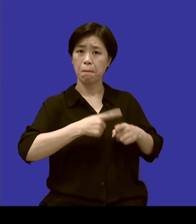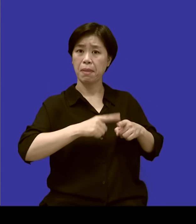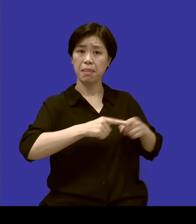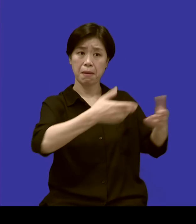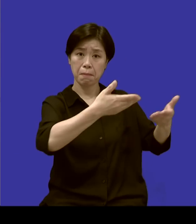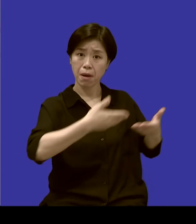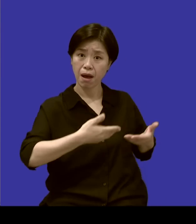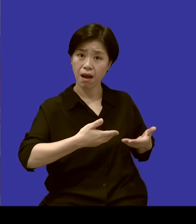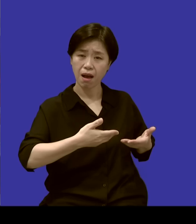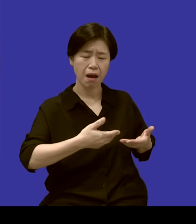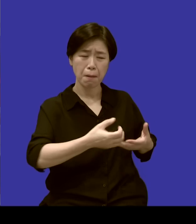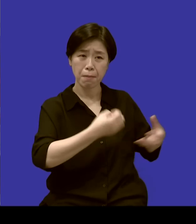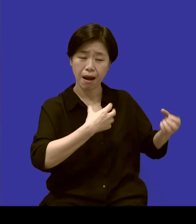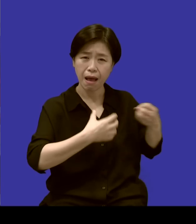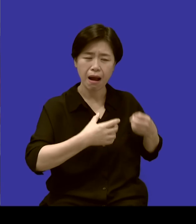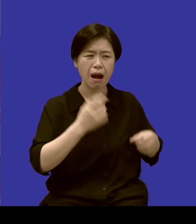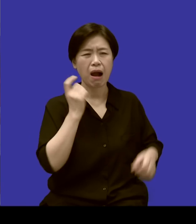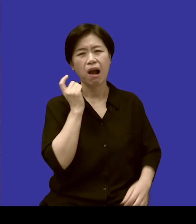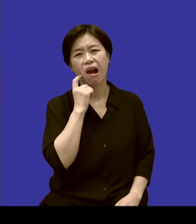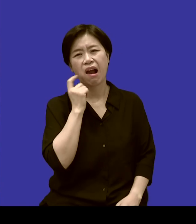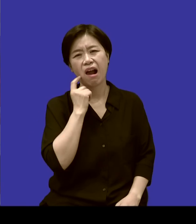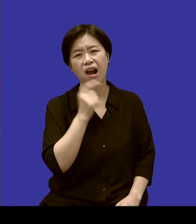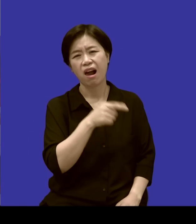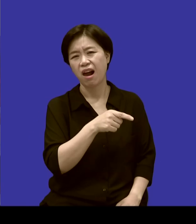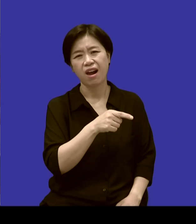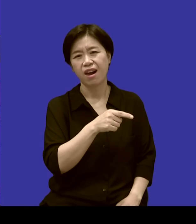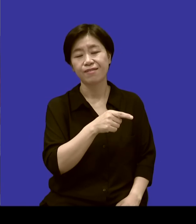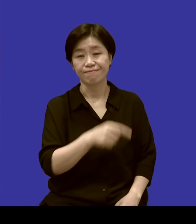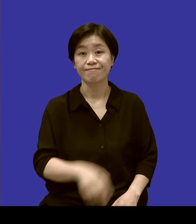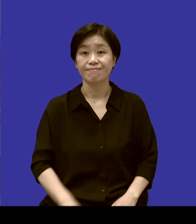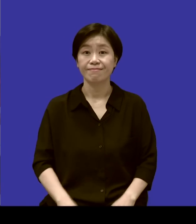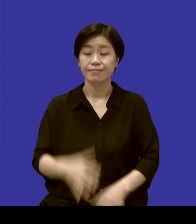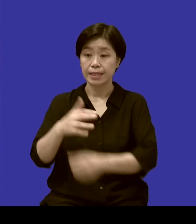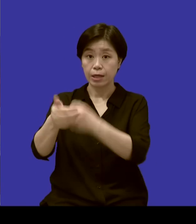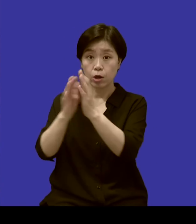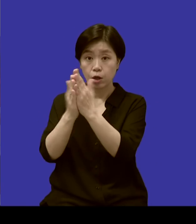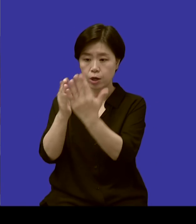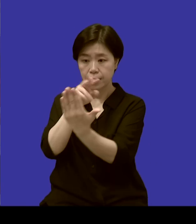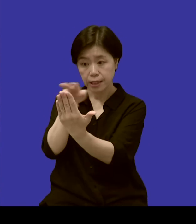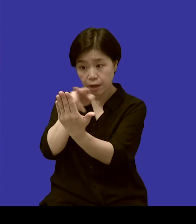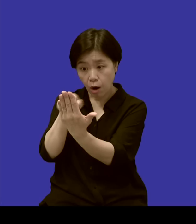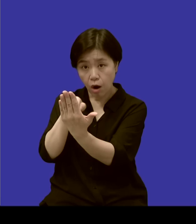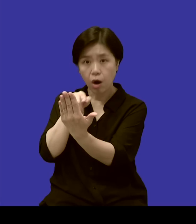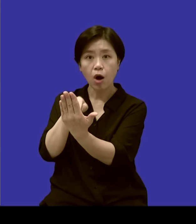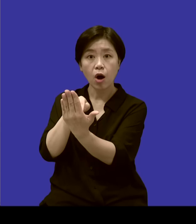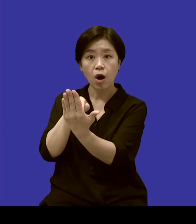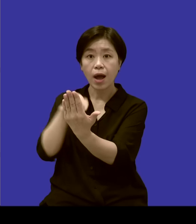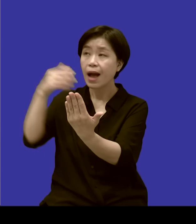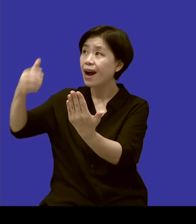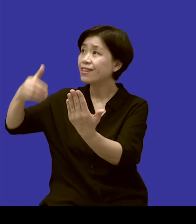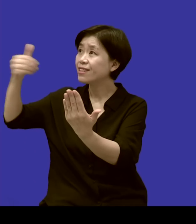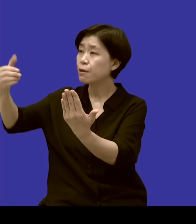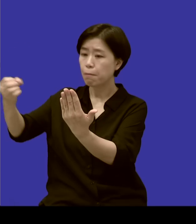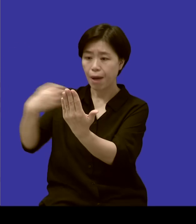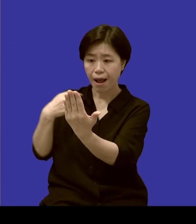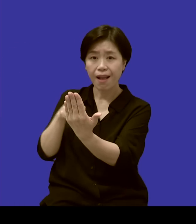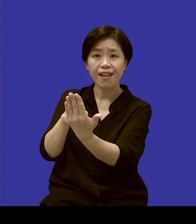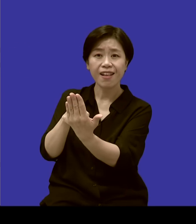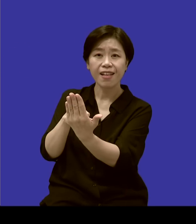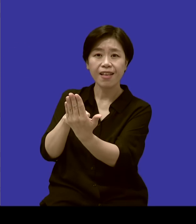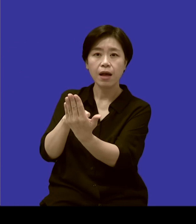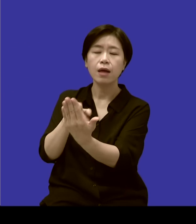다 거짓이었던 거예요. 그러니까 성경 속에서 말씀 속에서 하나님이 나에게 말씀하시는 그 정체가 그게 바로